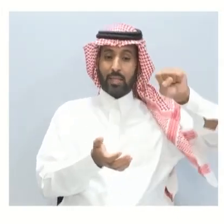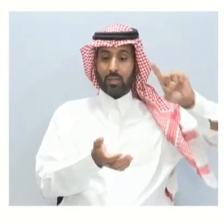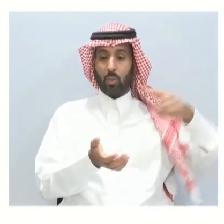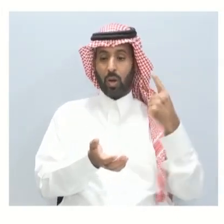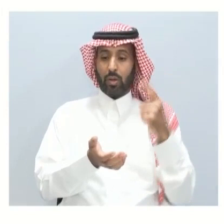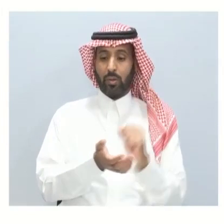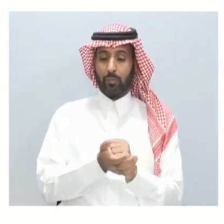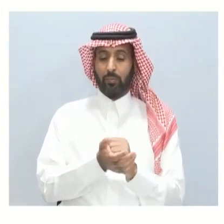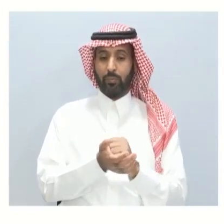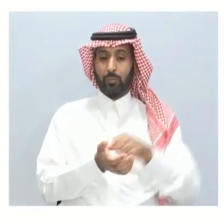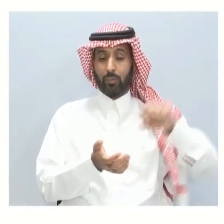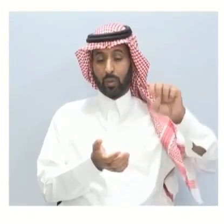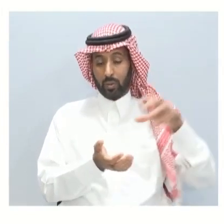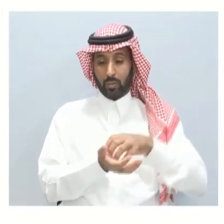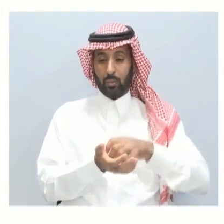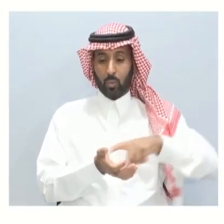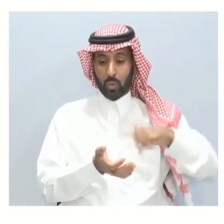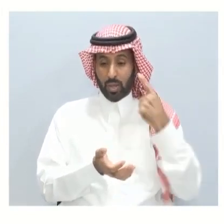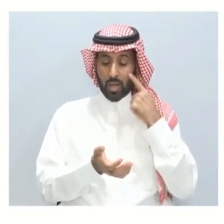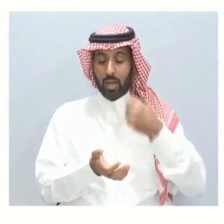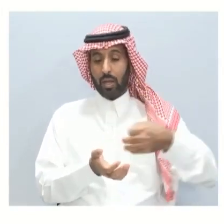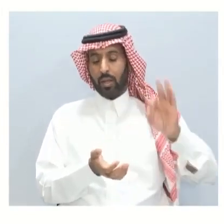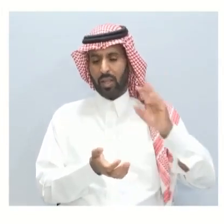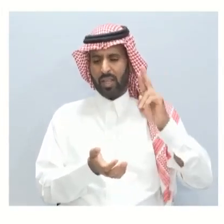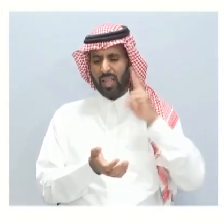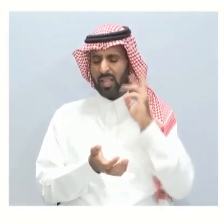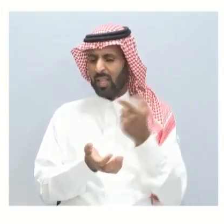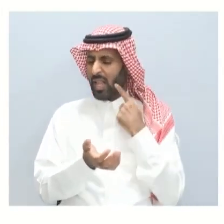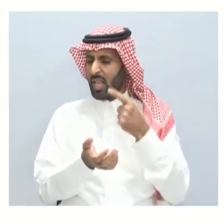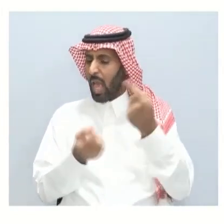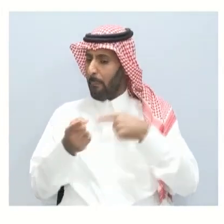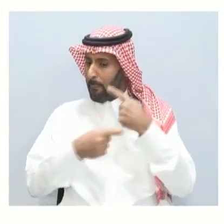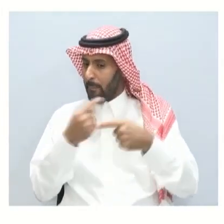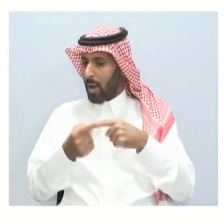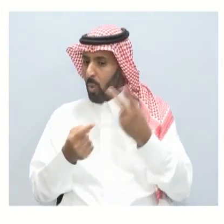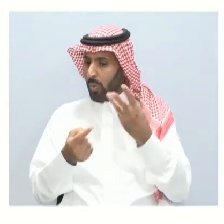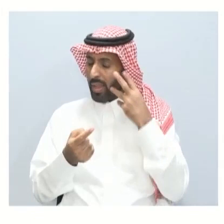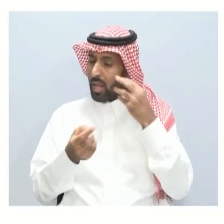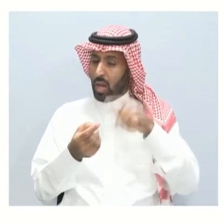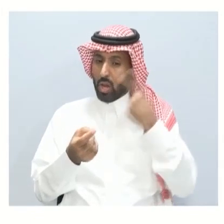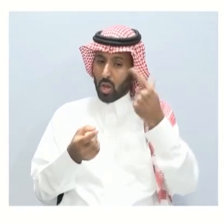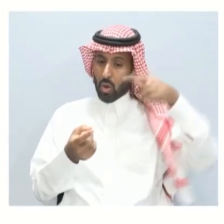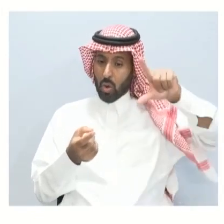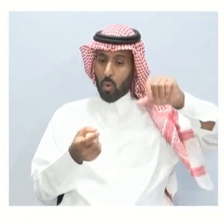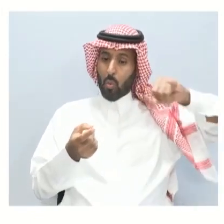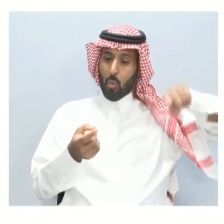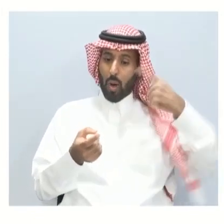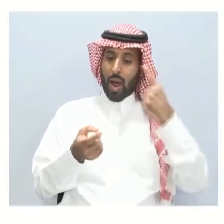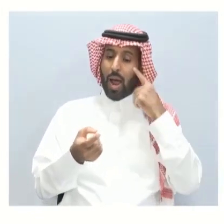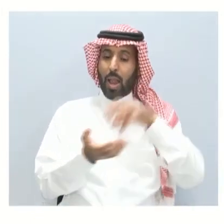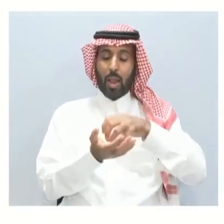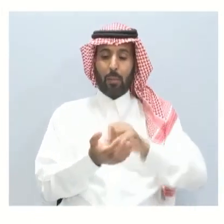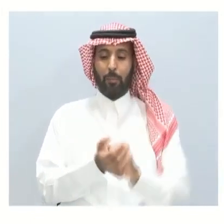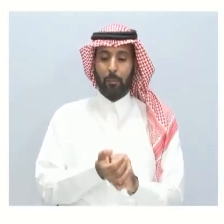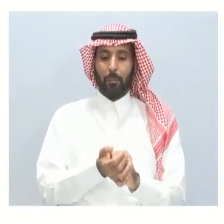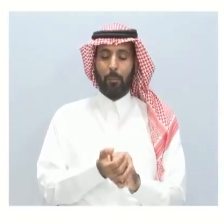1 مجموعه الاولى اذا اثري يقصد فيها عدد الدوره الوان يقصد فيها المجموعه